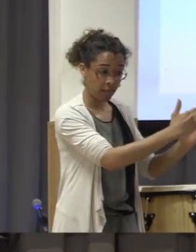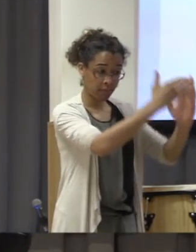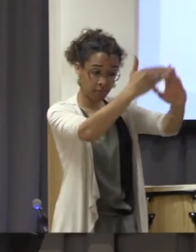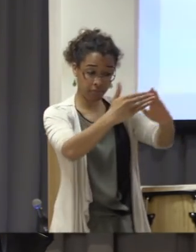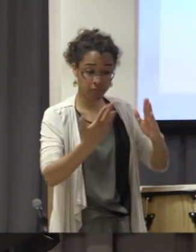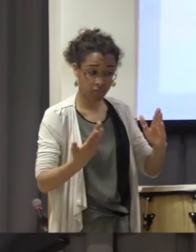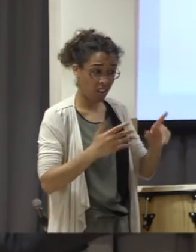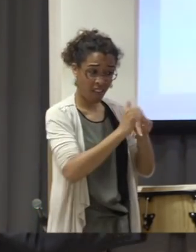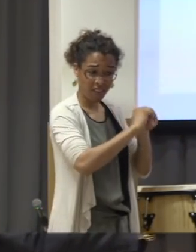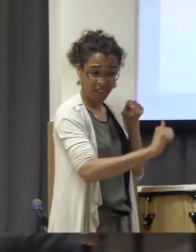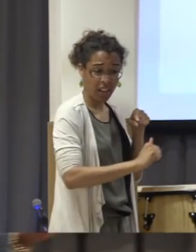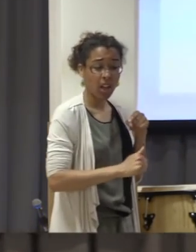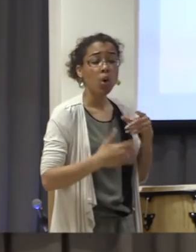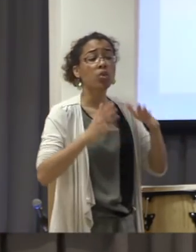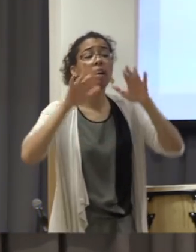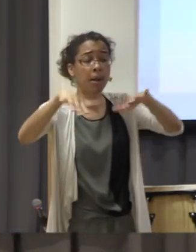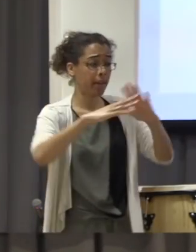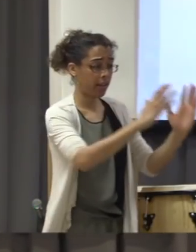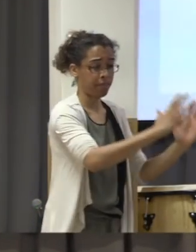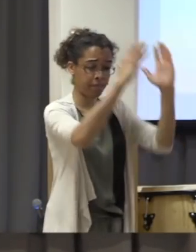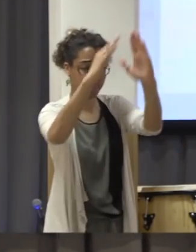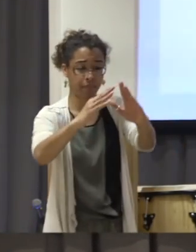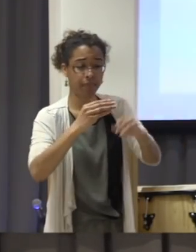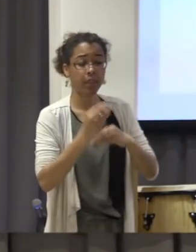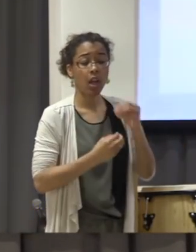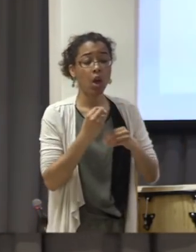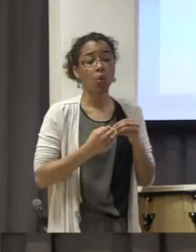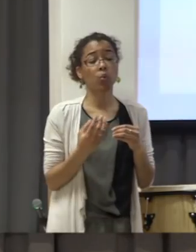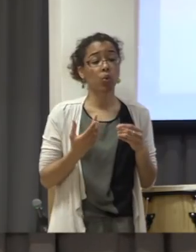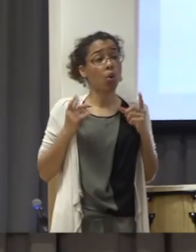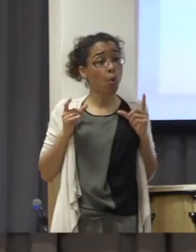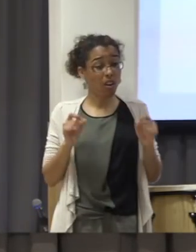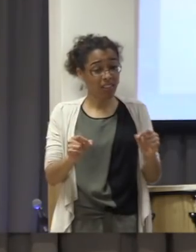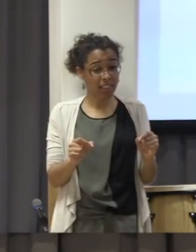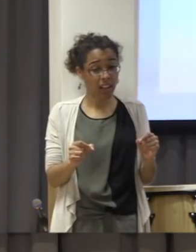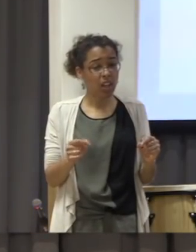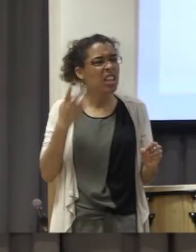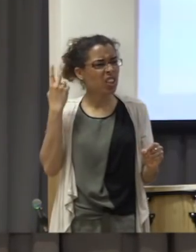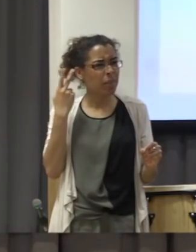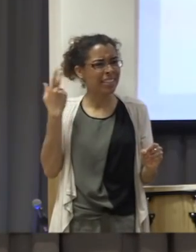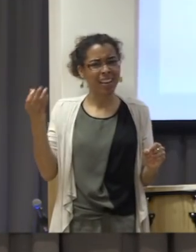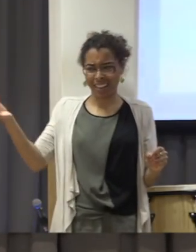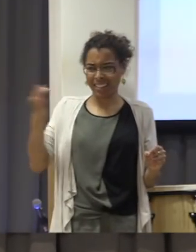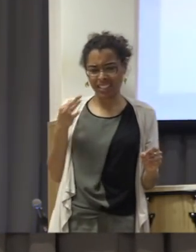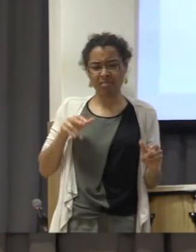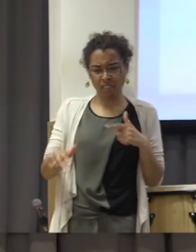déplace-toi, jette-toi dans la mer. Si tu dis au cancer, parce que tu entends, le médecin dit tu as un